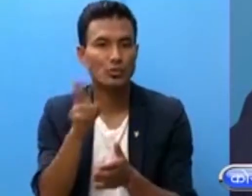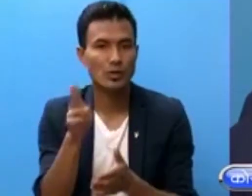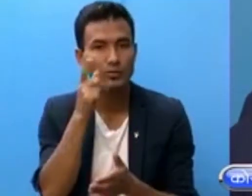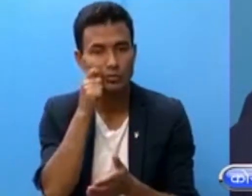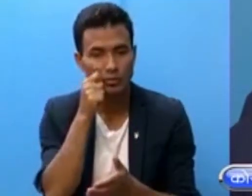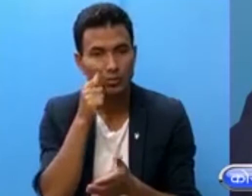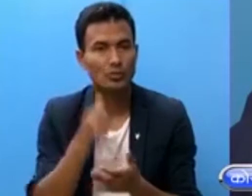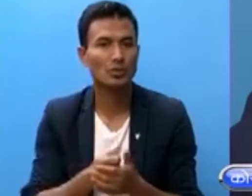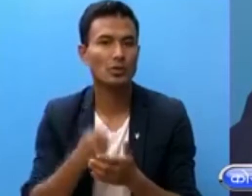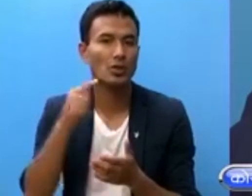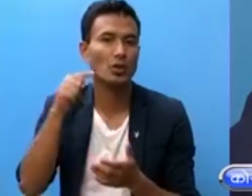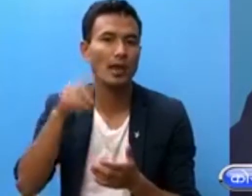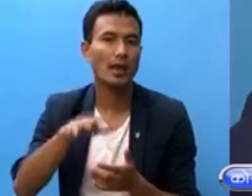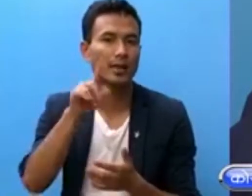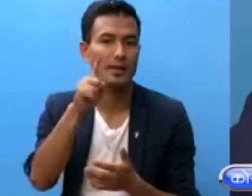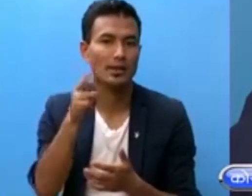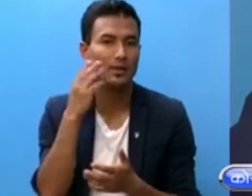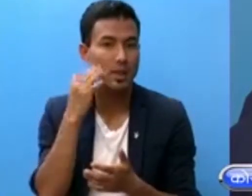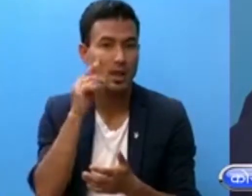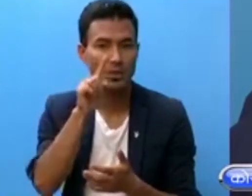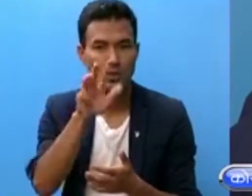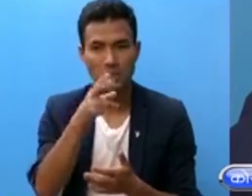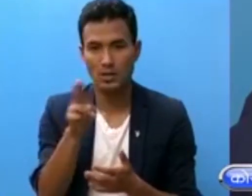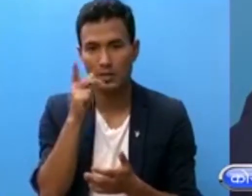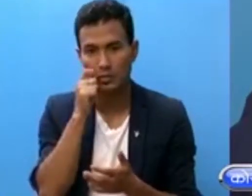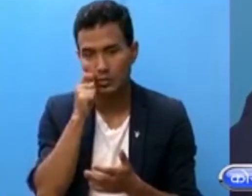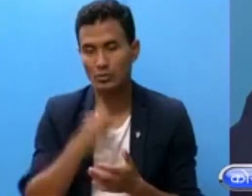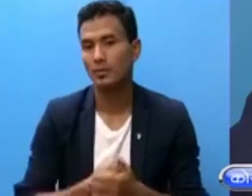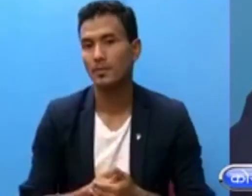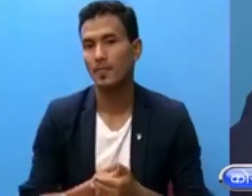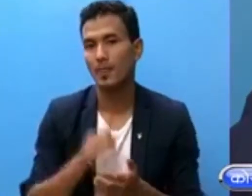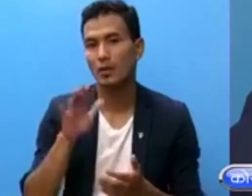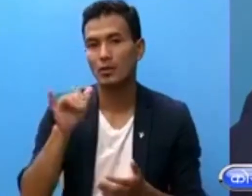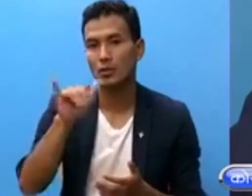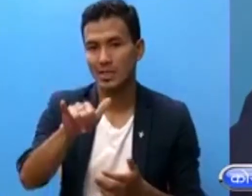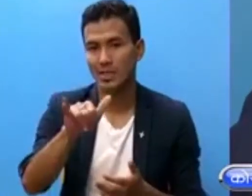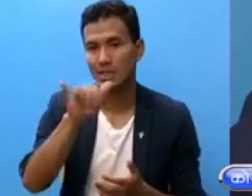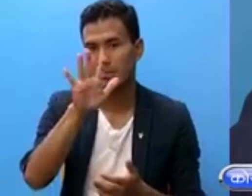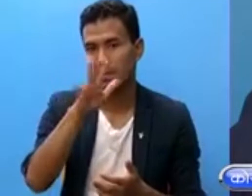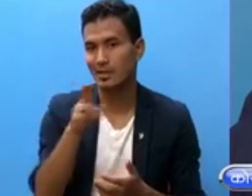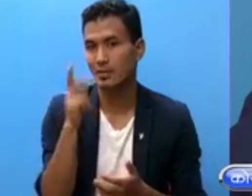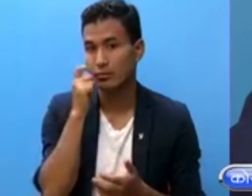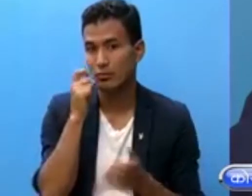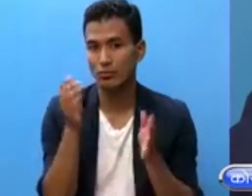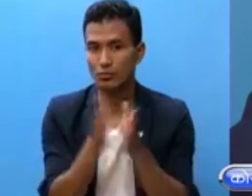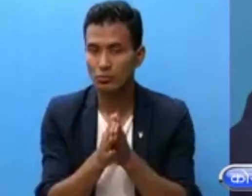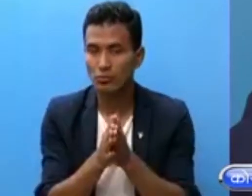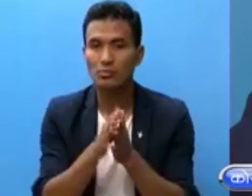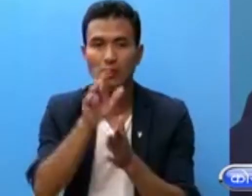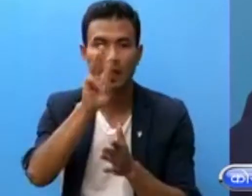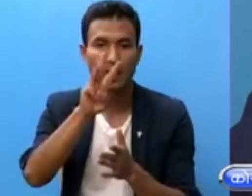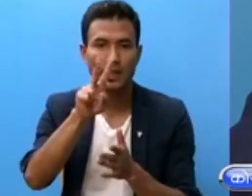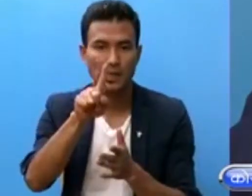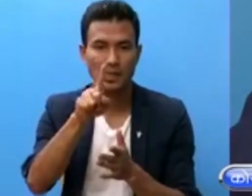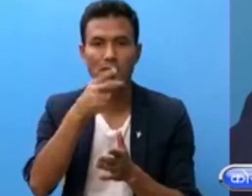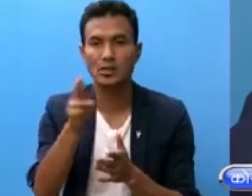पुरुष, कैलालीका 1 जना महिला र 19 जना पुरुष, डोटीको 5 जना पुरुष गरी जम्मा